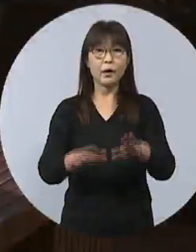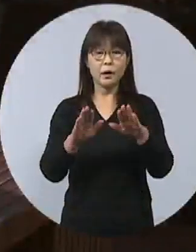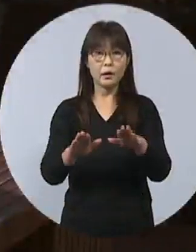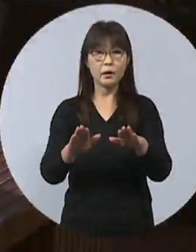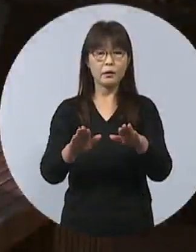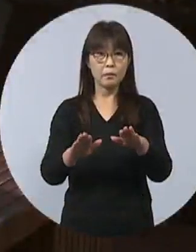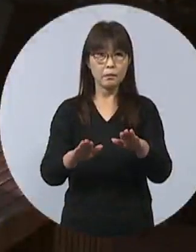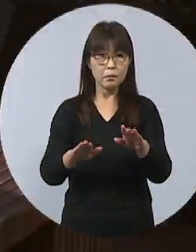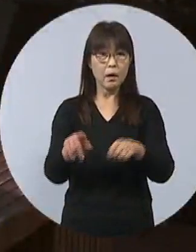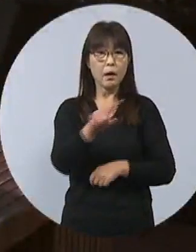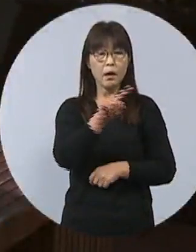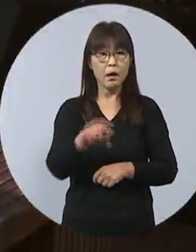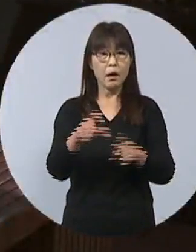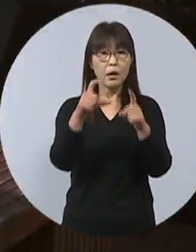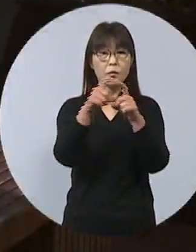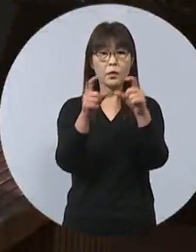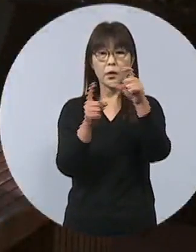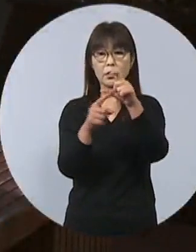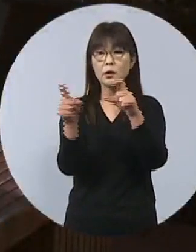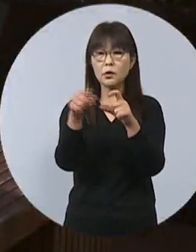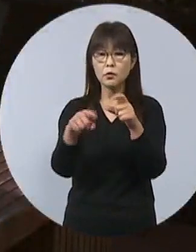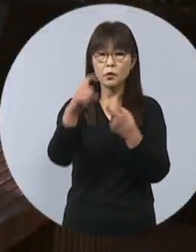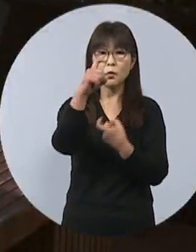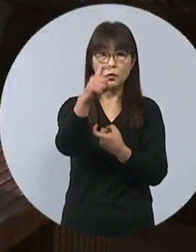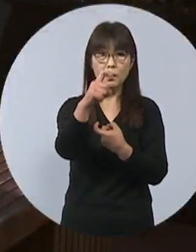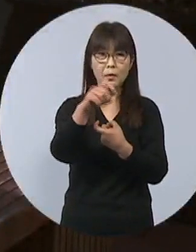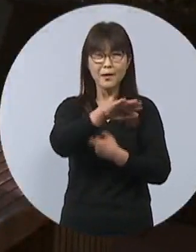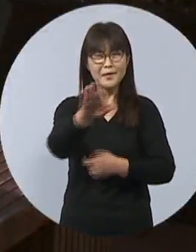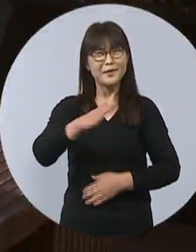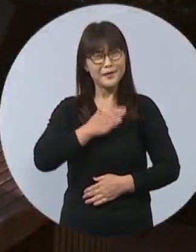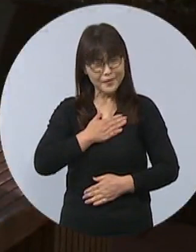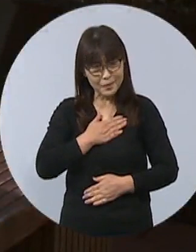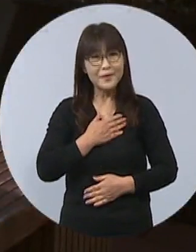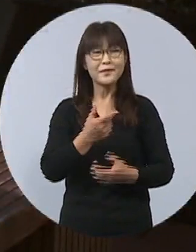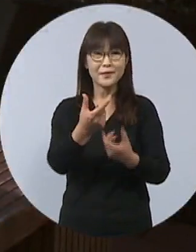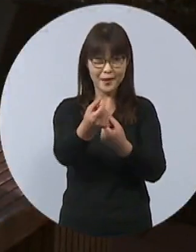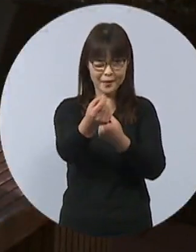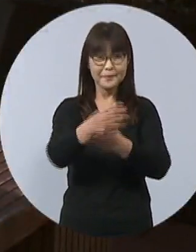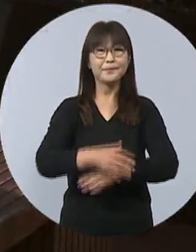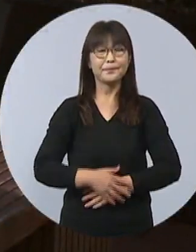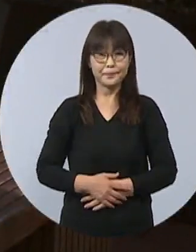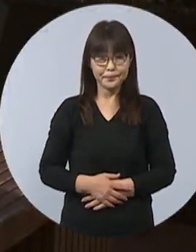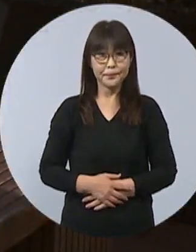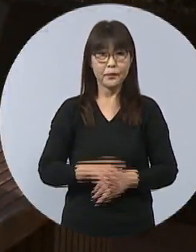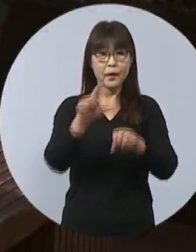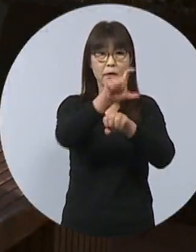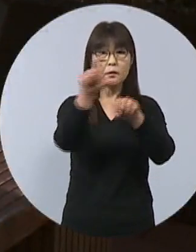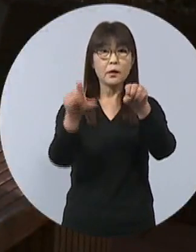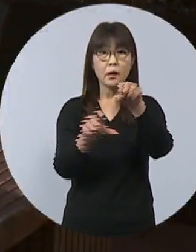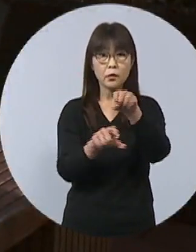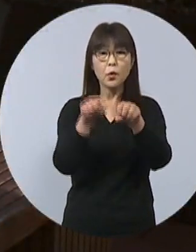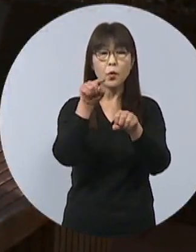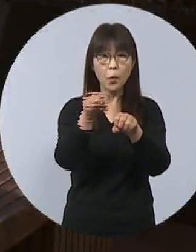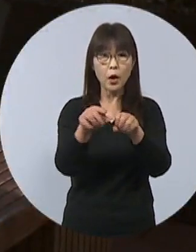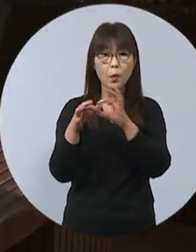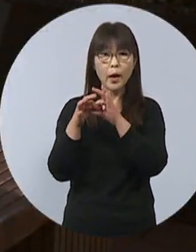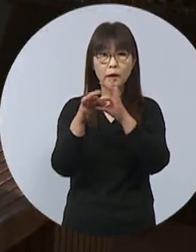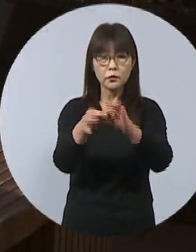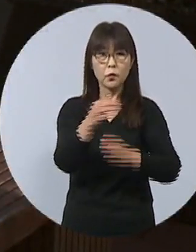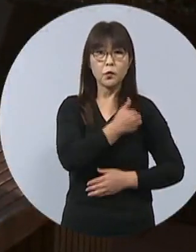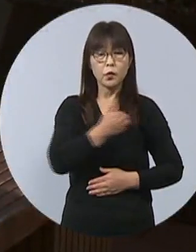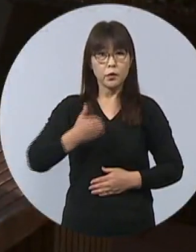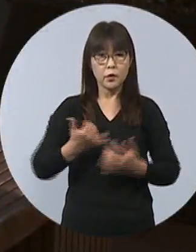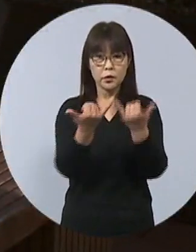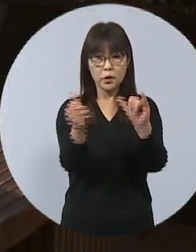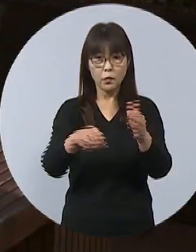今や SDGs という言葉を知らない人はいないのではないでしょうか。持続可能な社会を実現させ続け